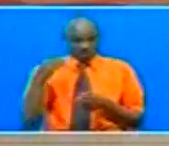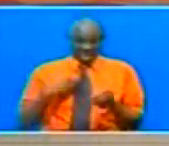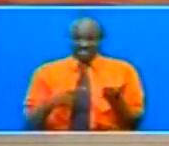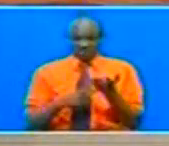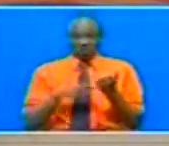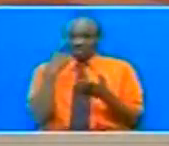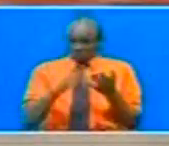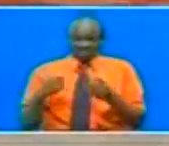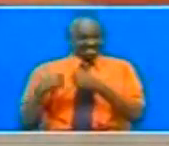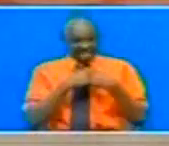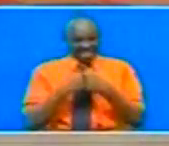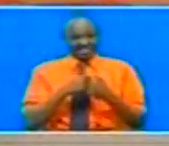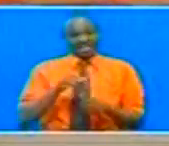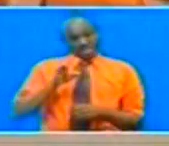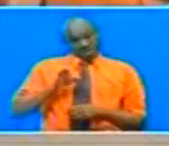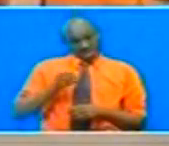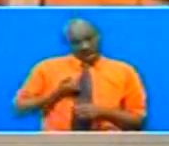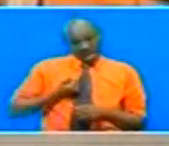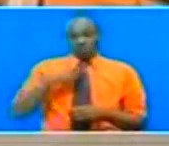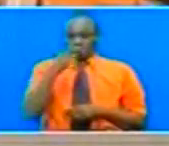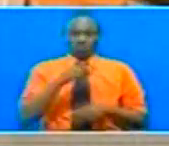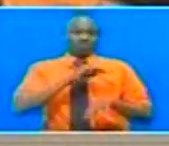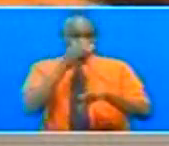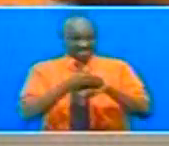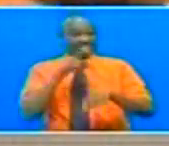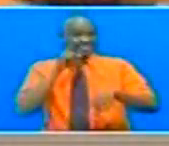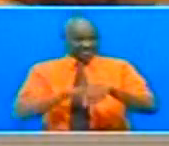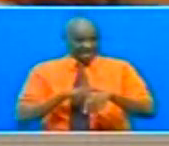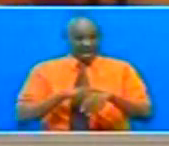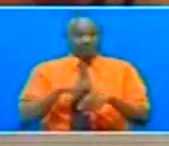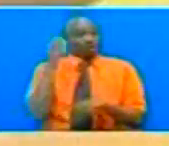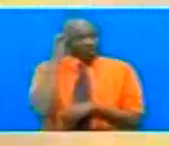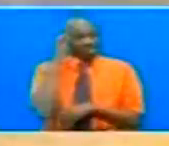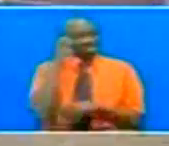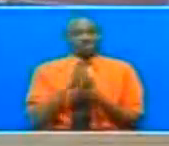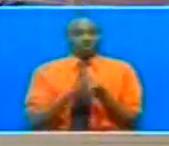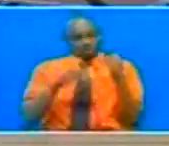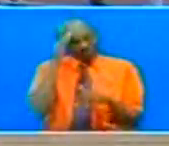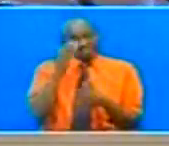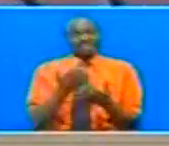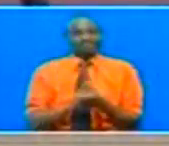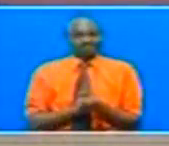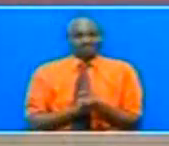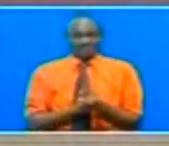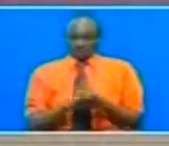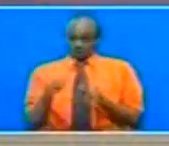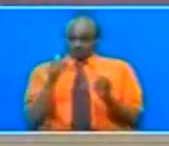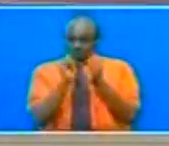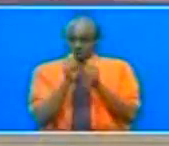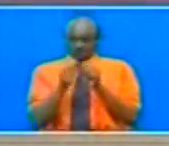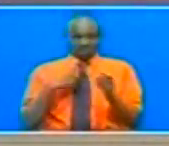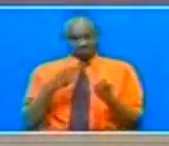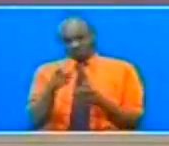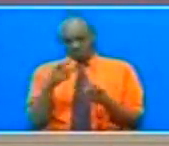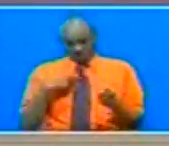changamoto zinazowakumba kina dada wanaopata watoto wakiwa vyuoni. Na michezoni, mashindano